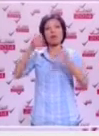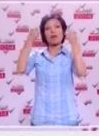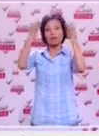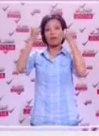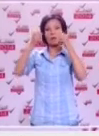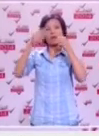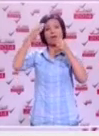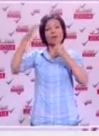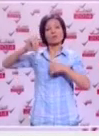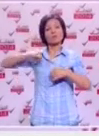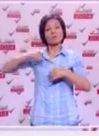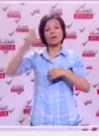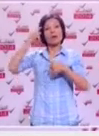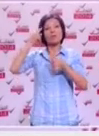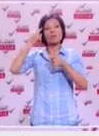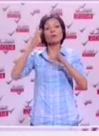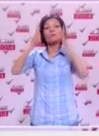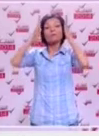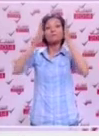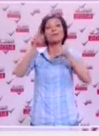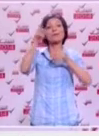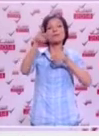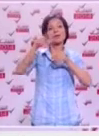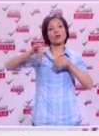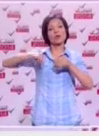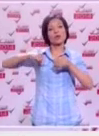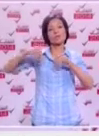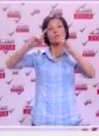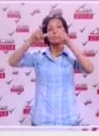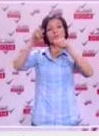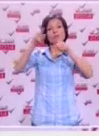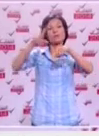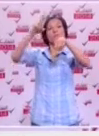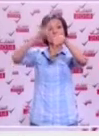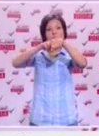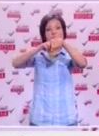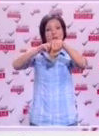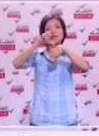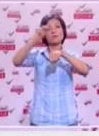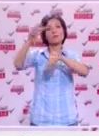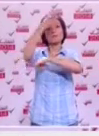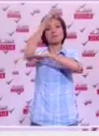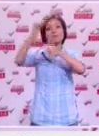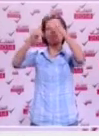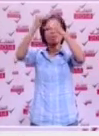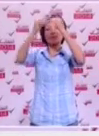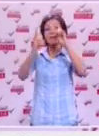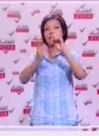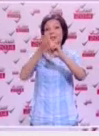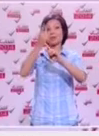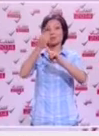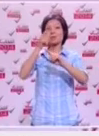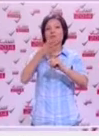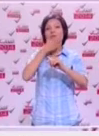هذيك ليشن راو من الضروري المراهنه على شباب ومتاكدين انه نجم يقود البلاد المصافي البلدان المتقدمه خاصه وانه